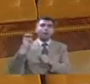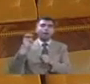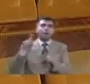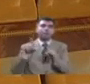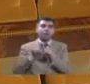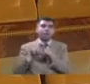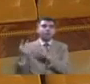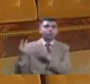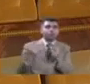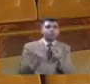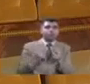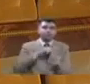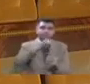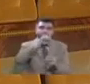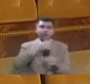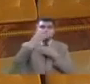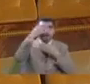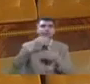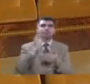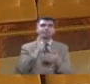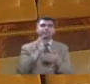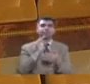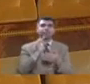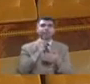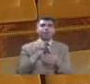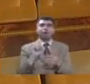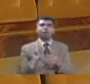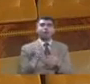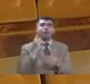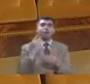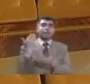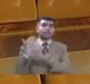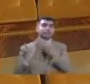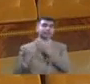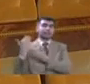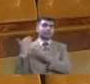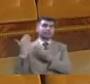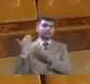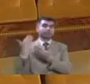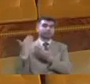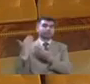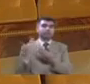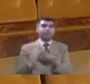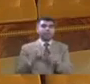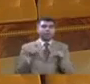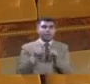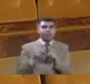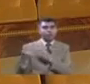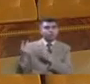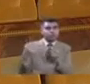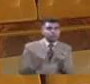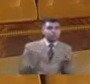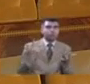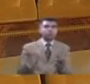الأم. السيد الوزير، الجيل الأول من العاملين بالخارج حاولوا ويحاولون بخلق استثمارات